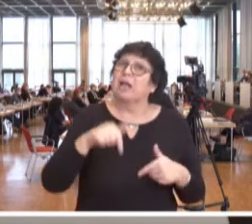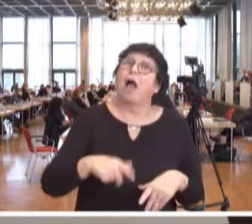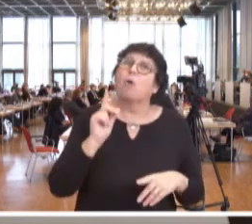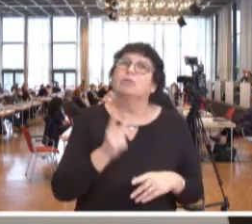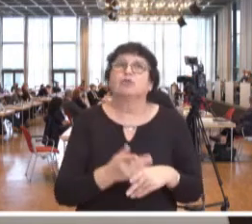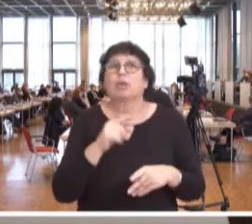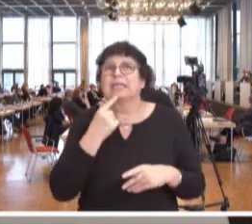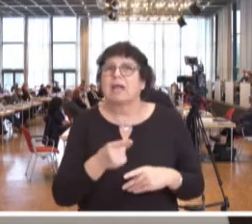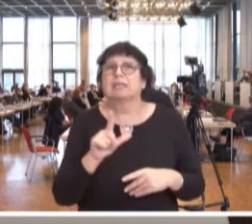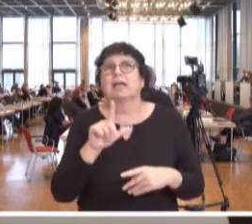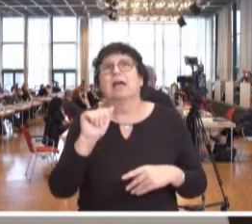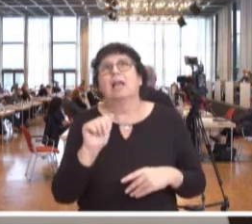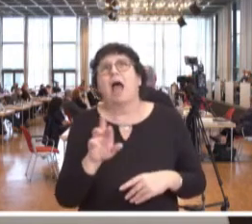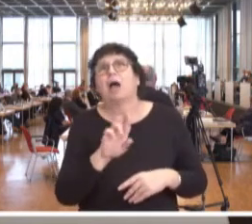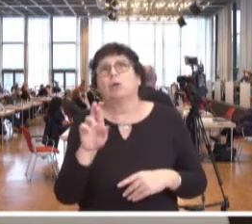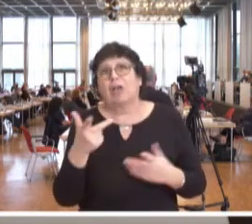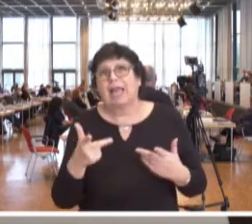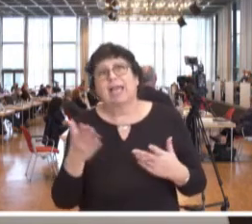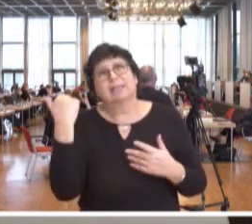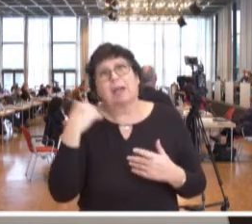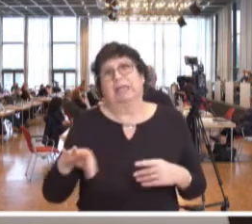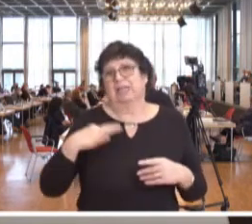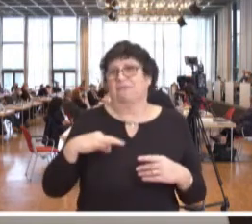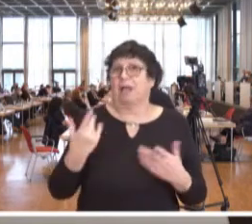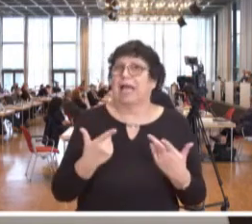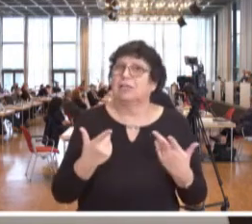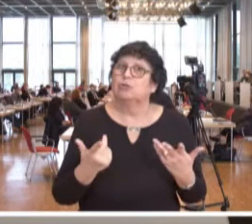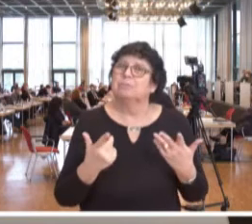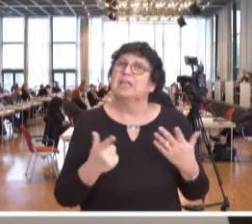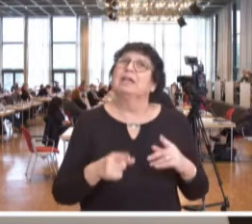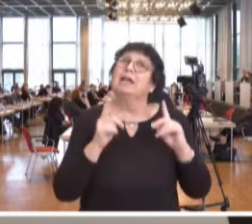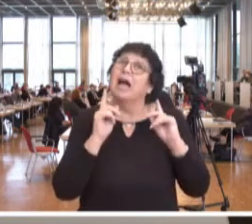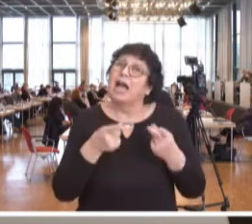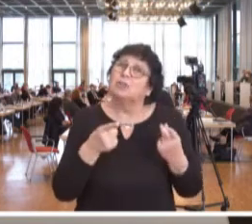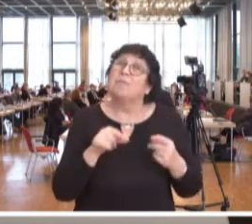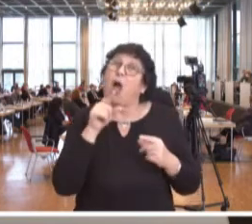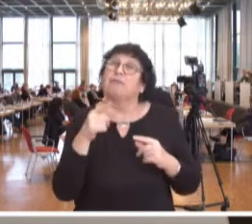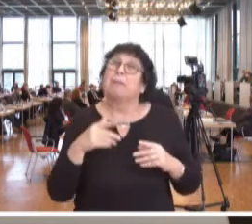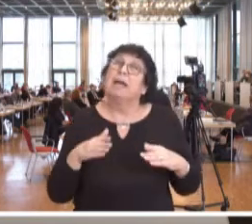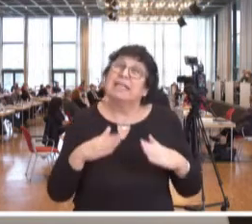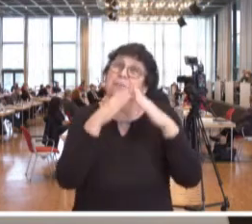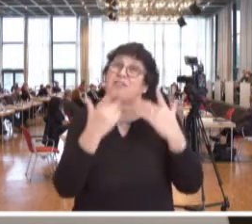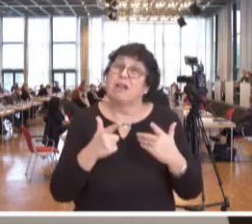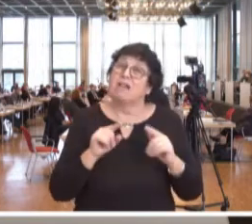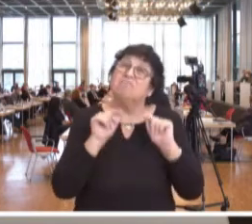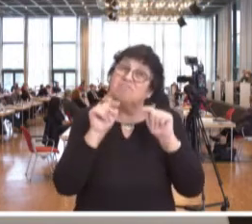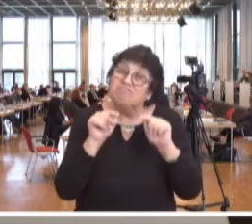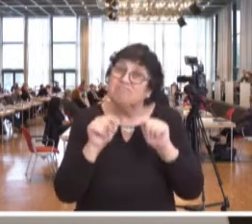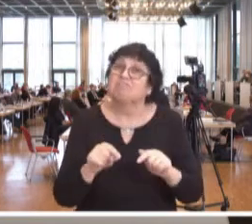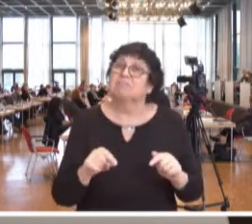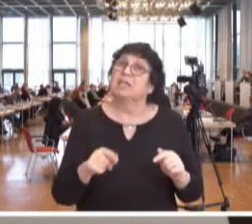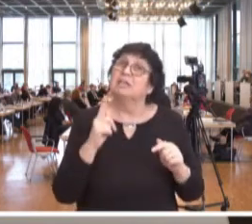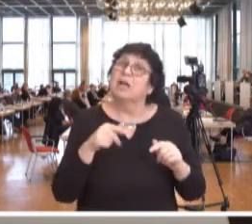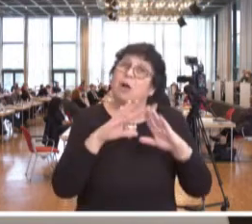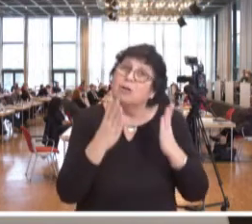in La Rochelle eben einen Trinken gehen, wäre ich erwischt worden, hätte vielleicht das Boulevard gesagt, anstatt auf dem Gipfel präsent zu sein, saß er da und